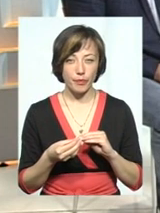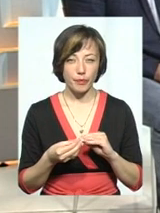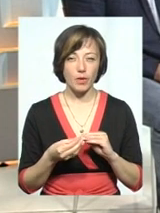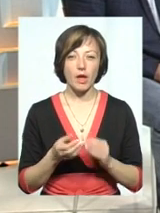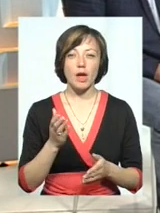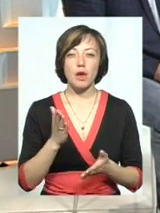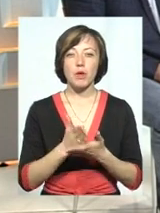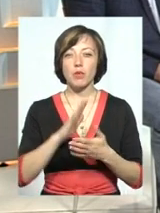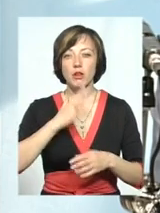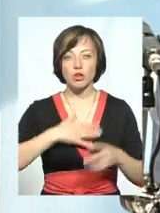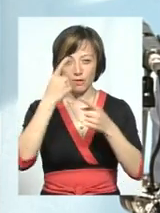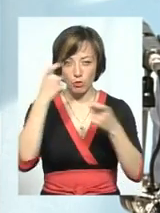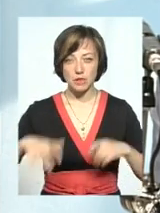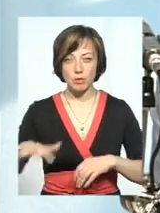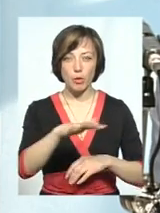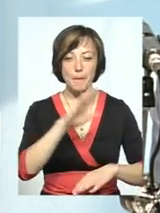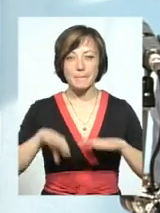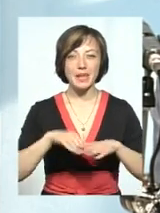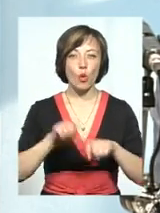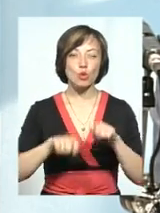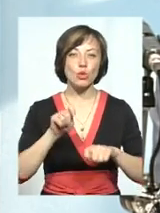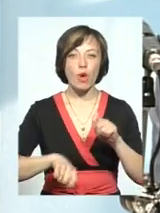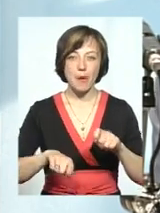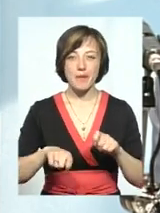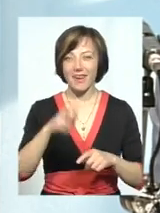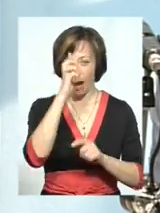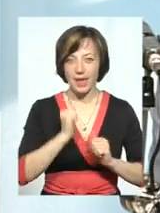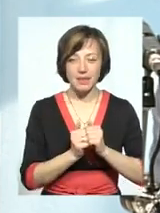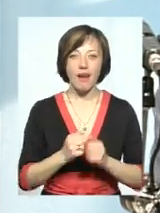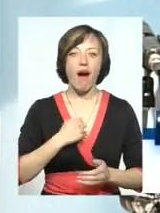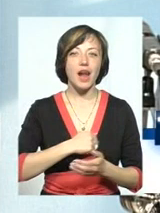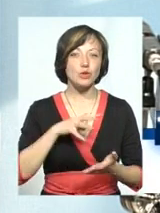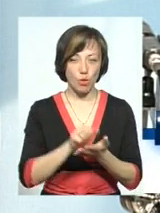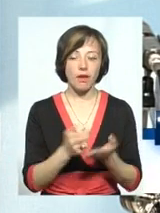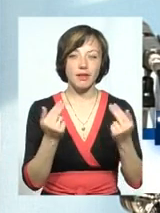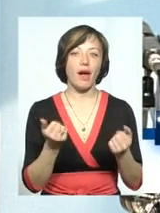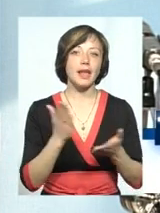інформаційного простору під контролем країни-агресора, то, вибачте мене, да, є незручності, але